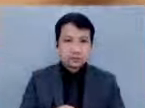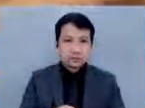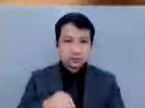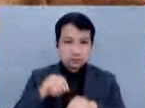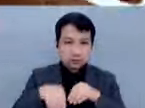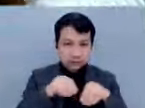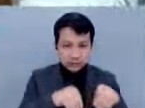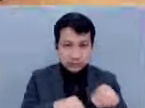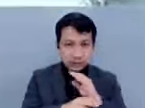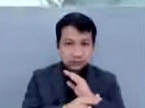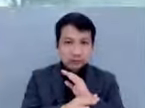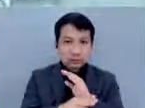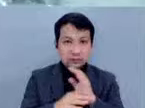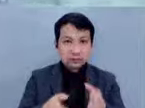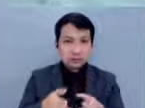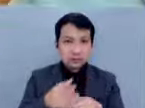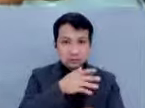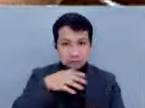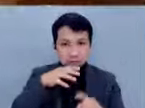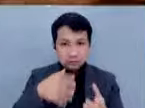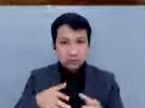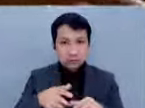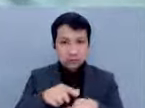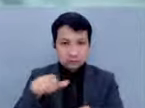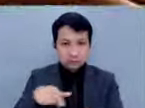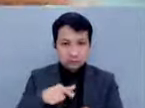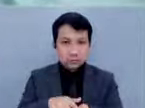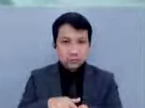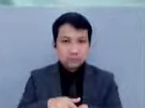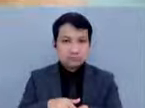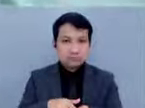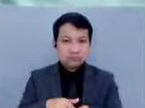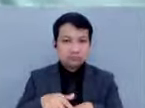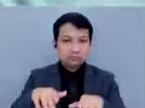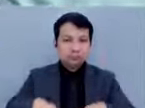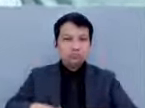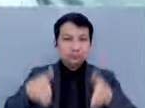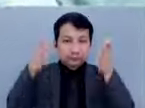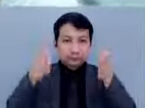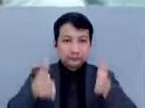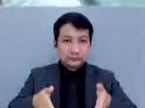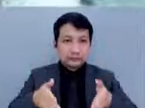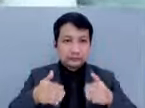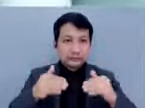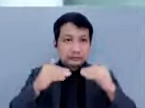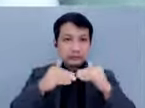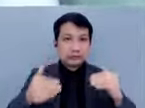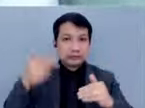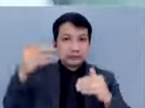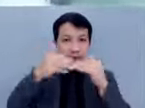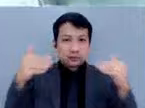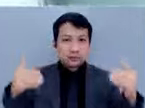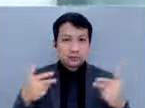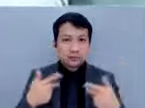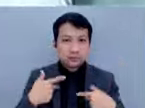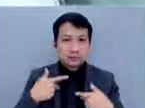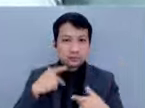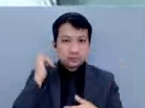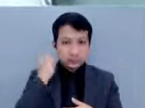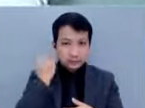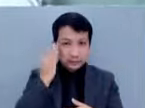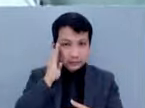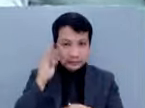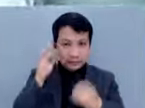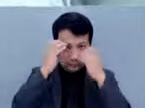At dahil nga wala tayong lupa, buwan dapat na daw elevated. Opo. Yan ang programa ni Joe Belmonte. Kaya na nag-encroach daw po